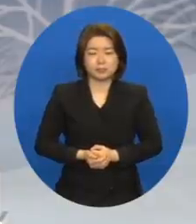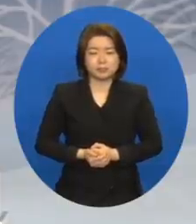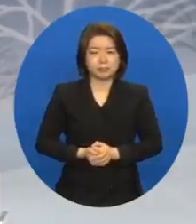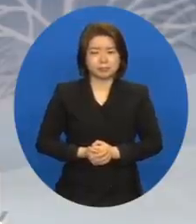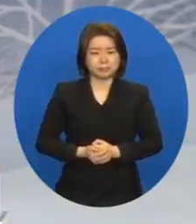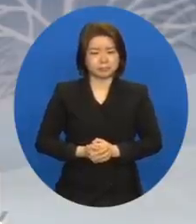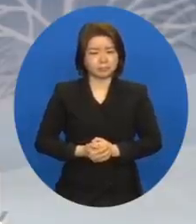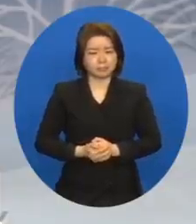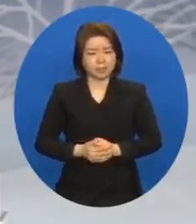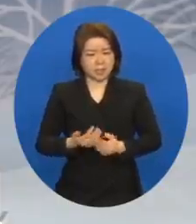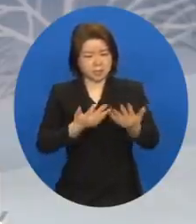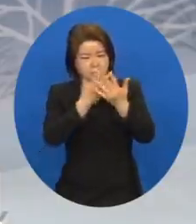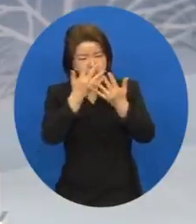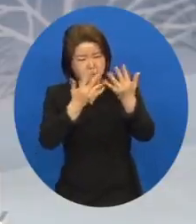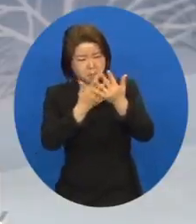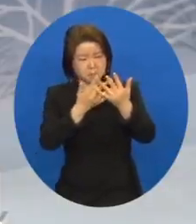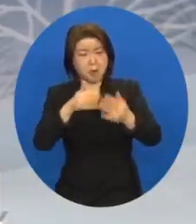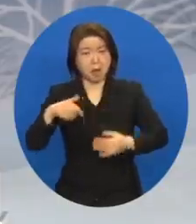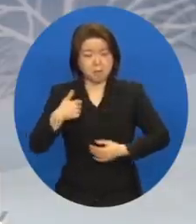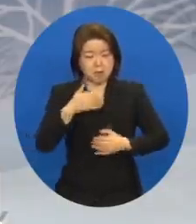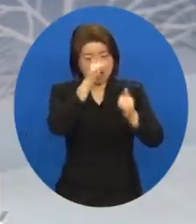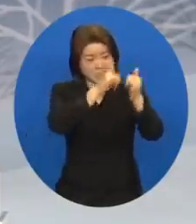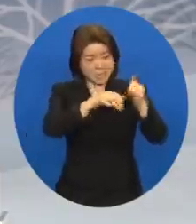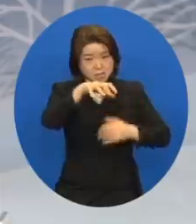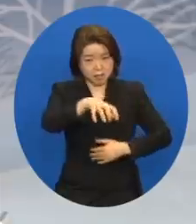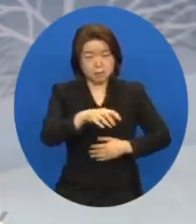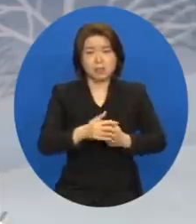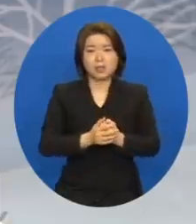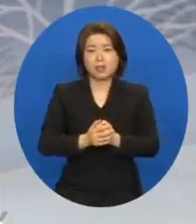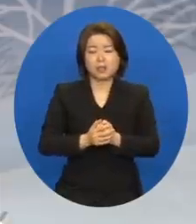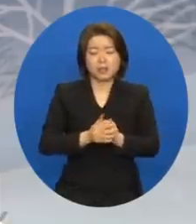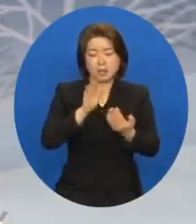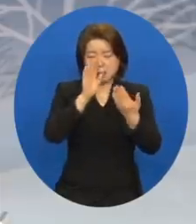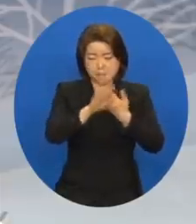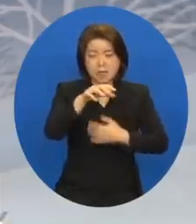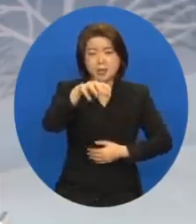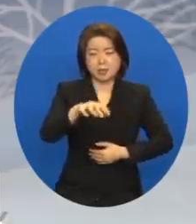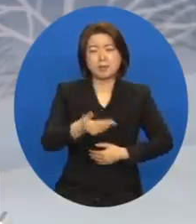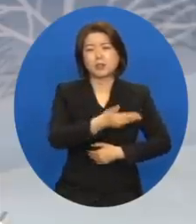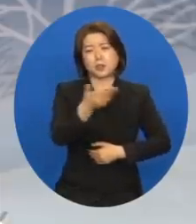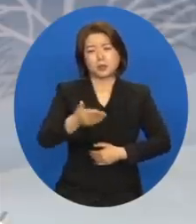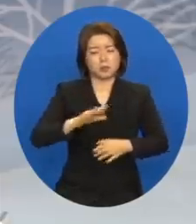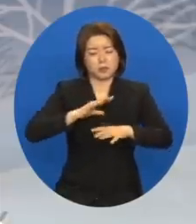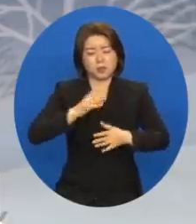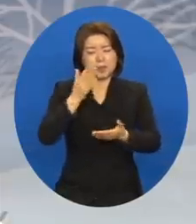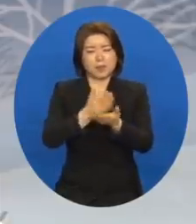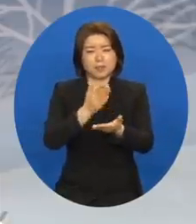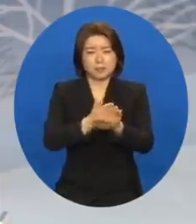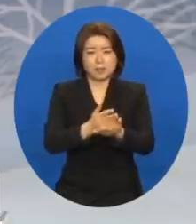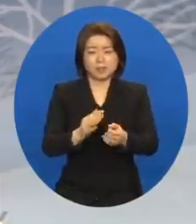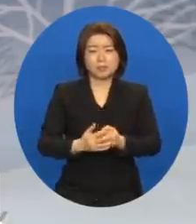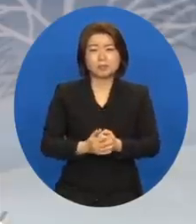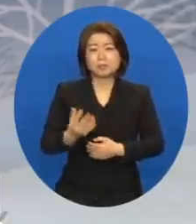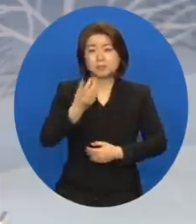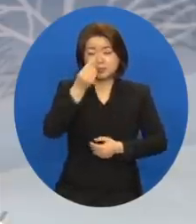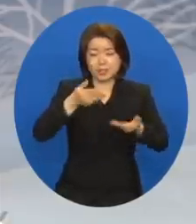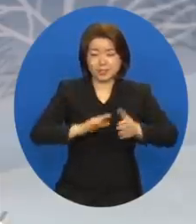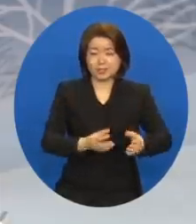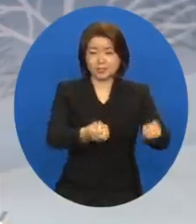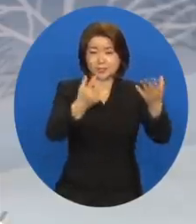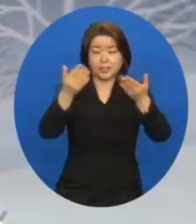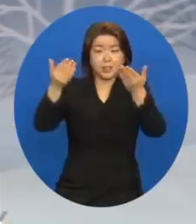없는 역사 앞에서 여러분 두려워하지 마십시다. 성탄절을 주신